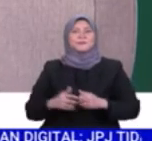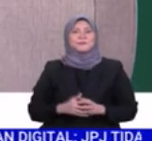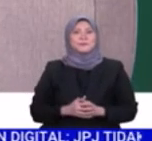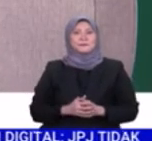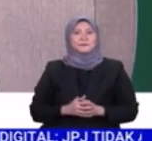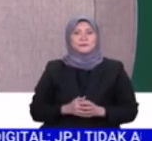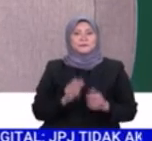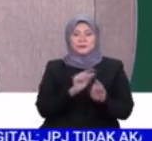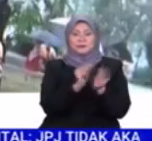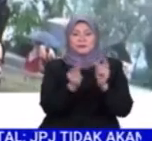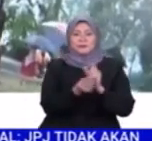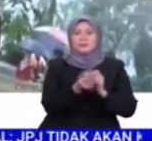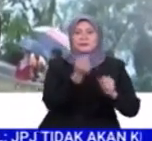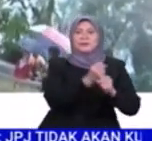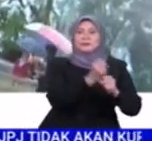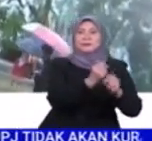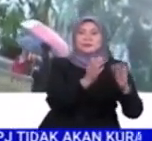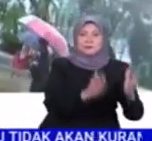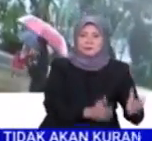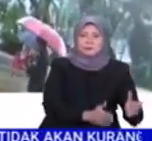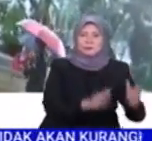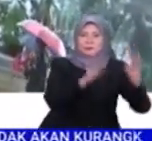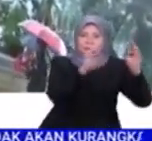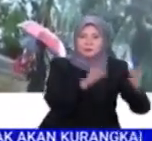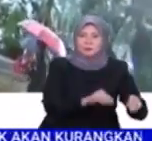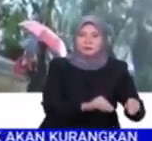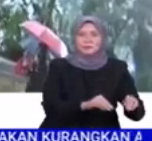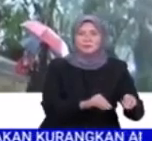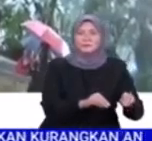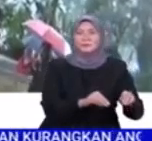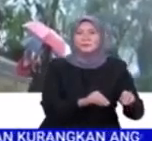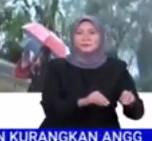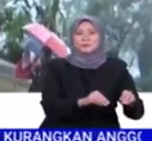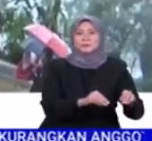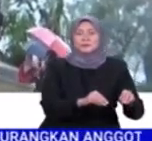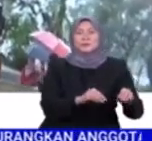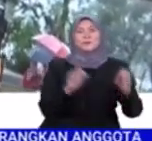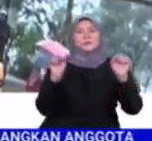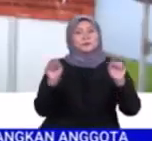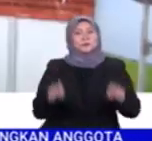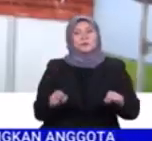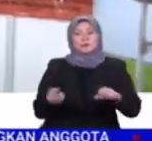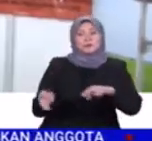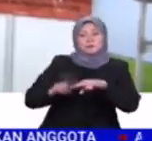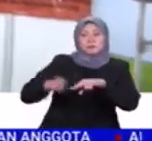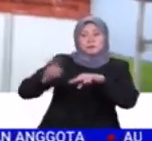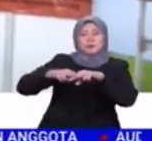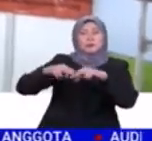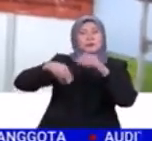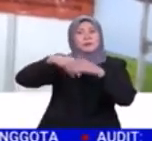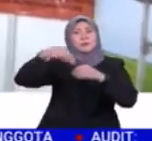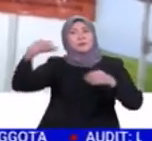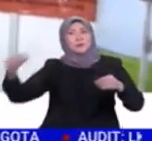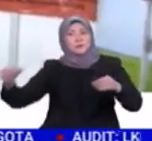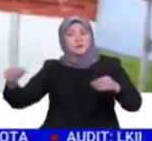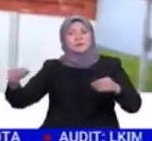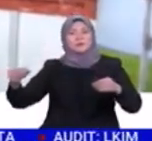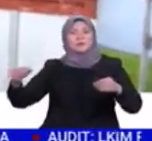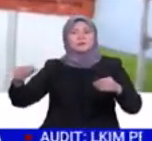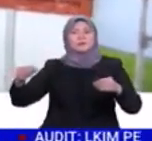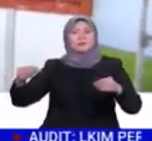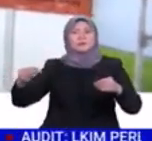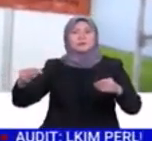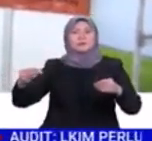untuk menggantikan tenaga manusia dengan supaya kita dapat meningkatkan pengeluaran dan